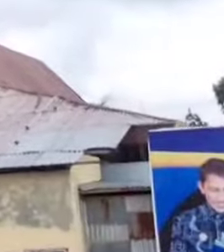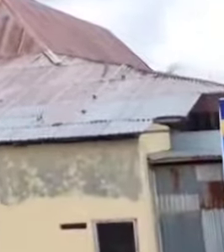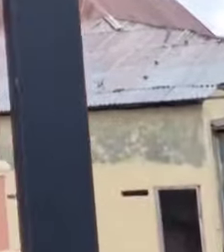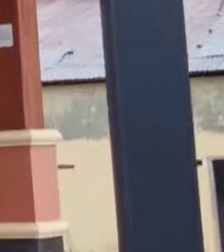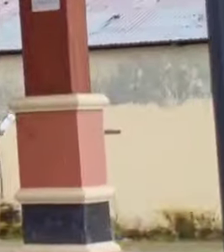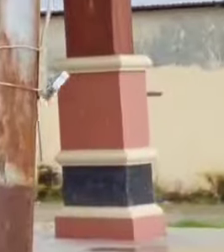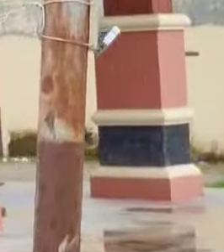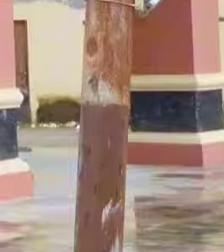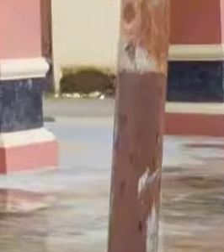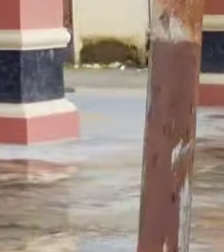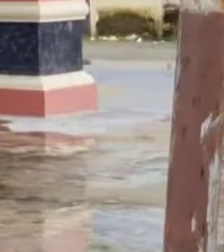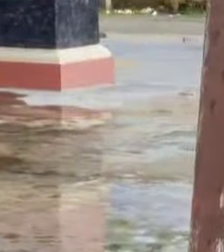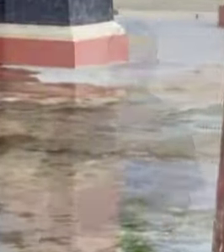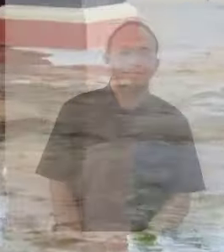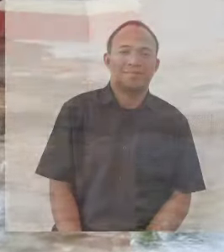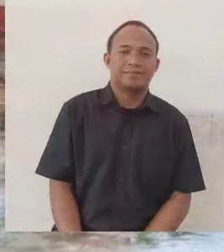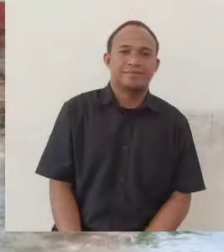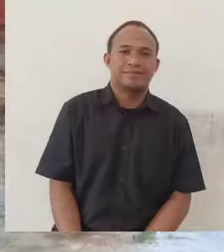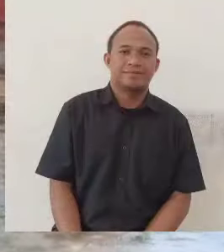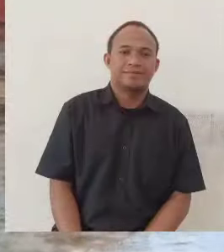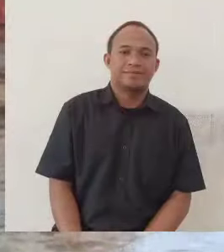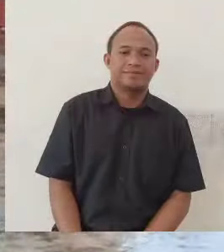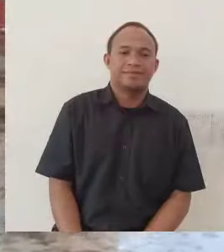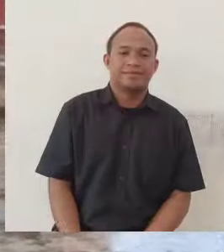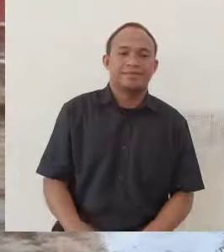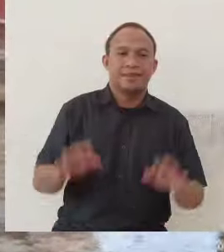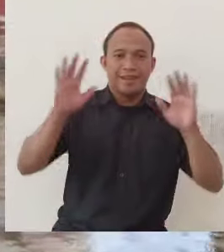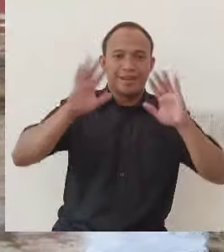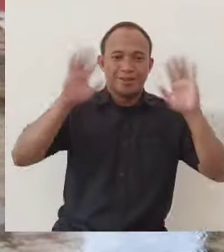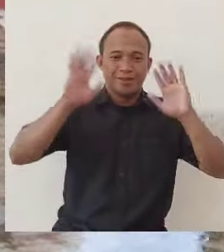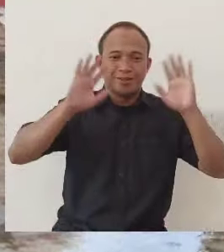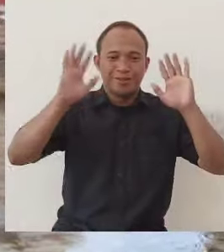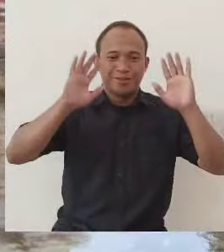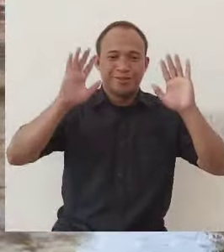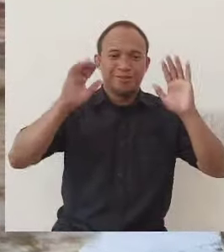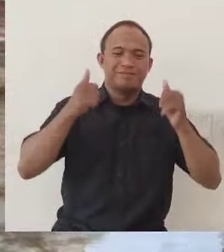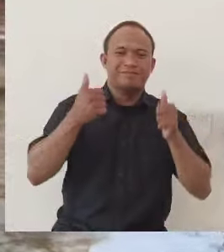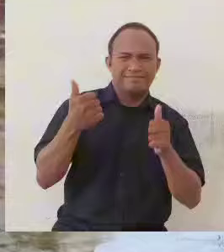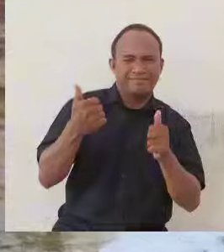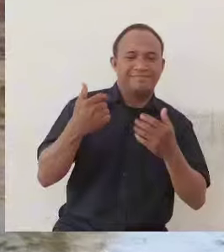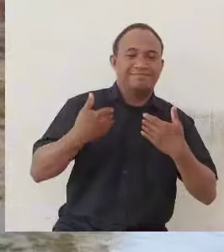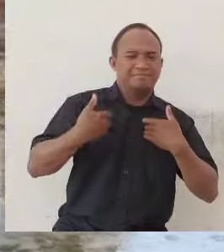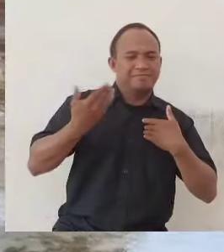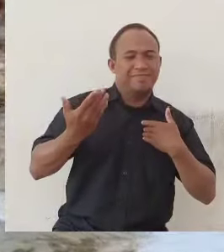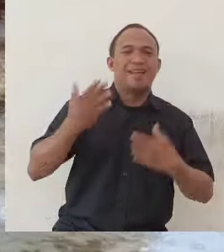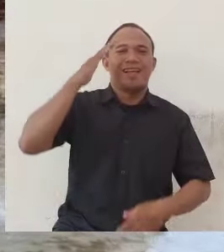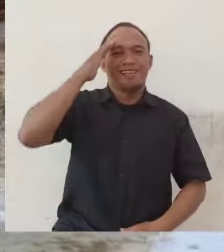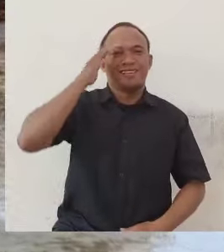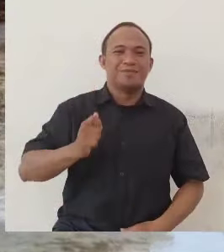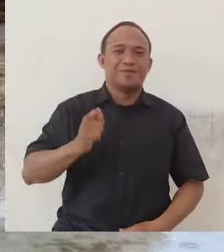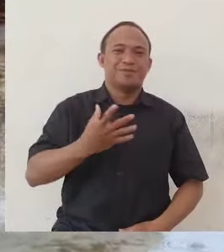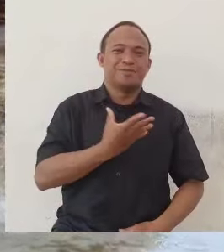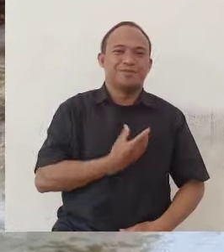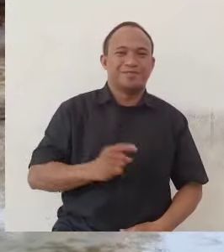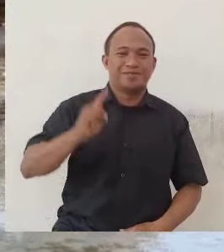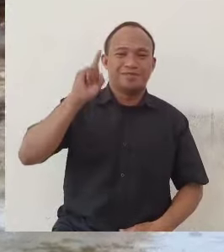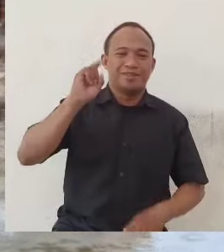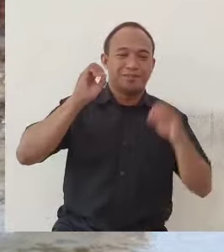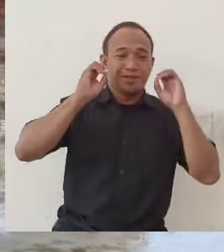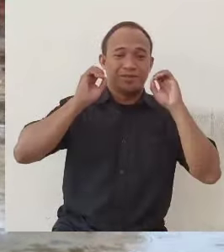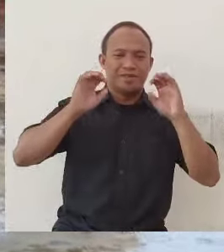Tinggi banget. Oh, ini menaranya ya. Wah, udah mulai nih kayaknya. Halo Pak Kawar Mitra Kominfotik. Assalamualaikum